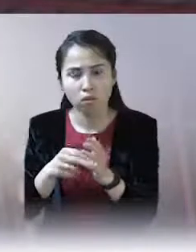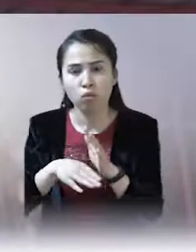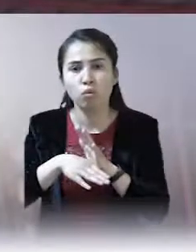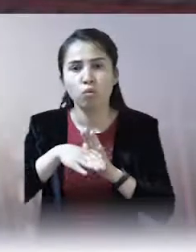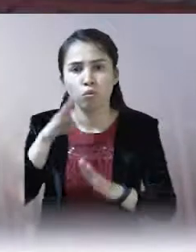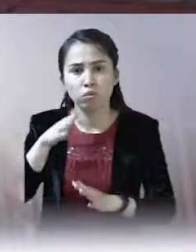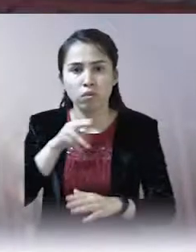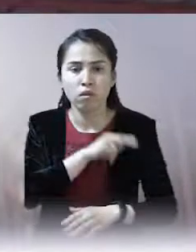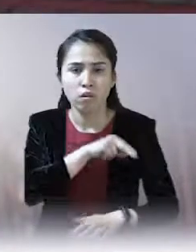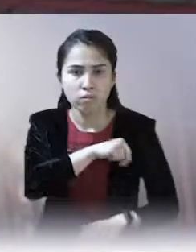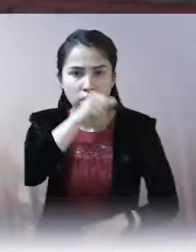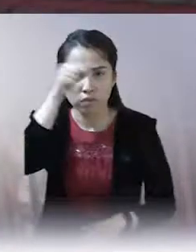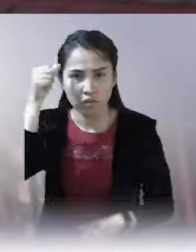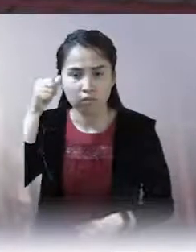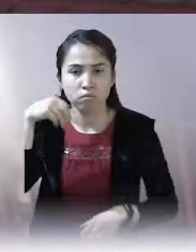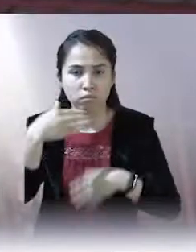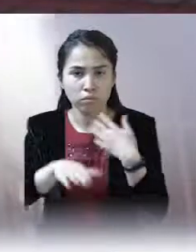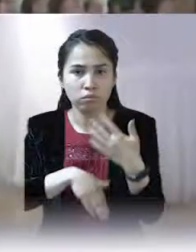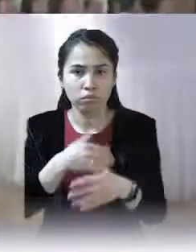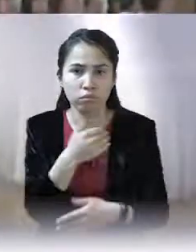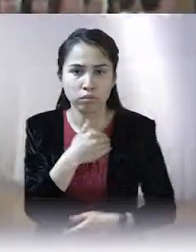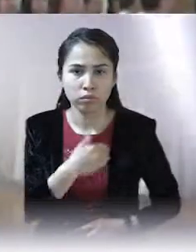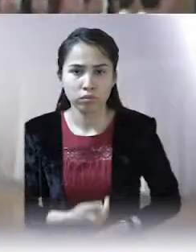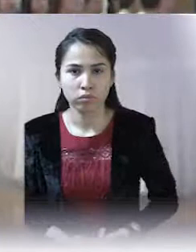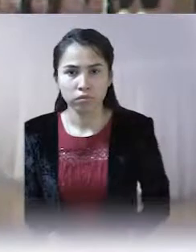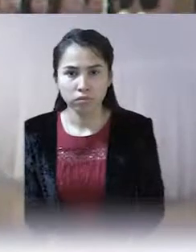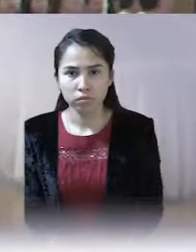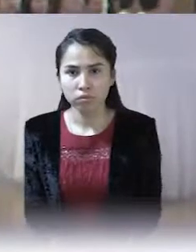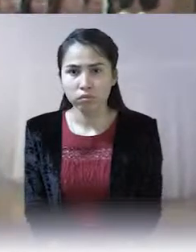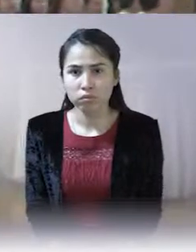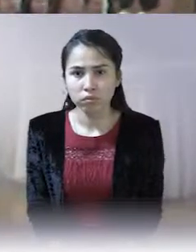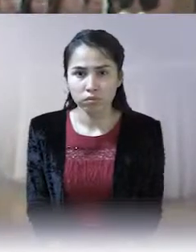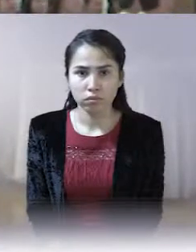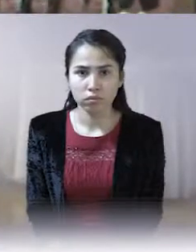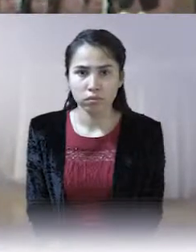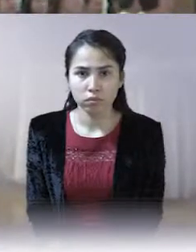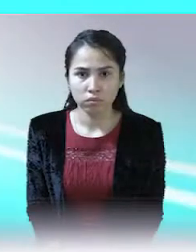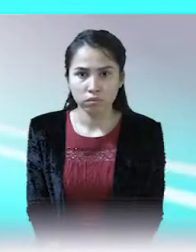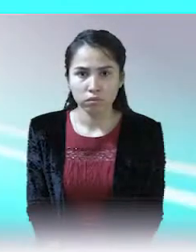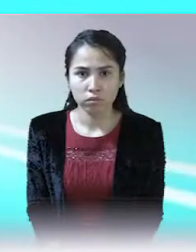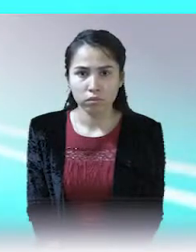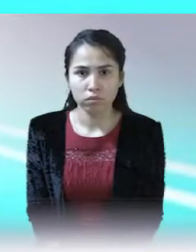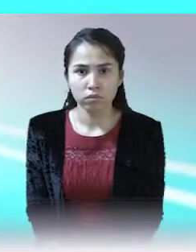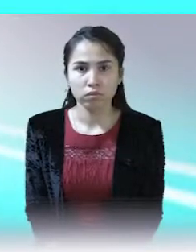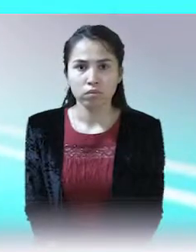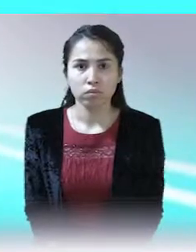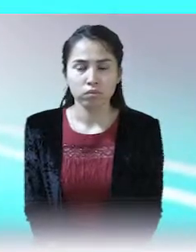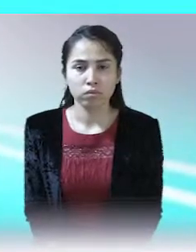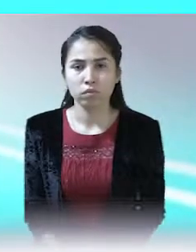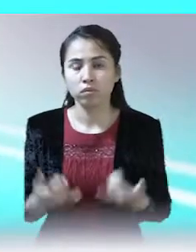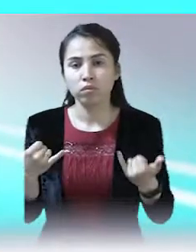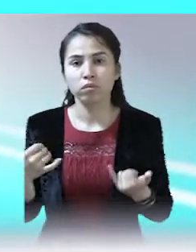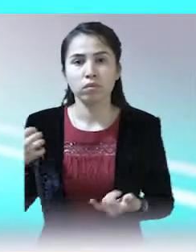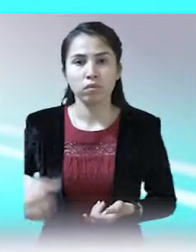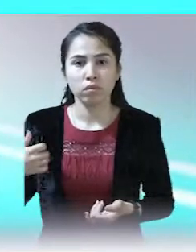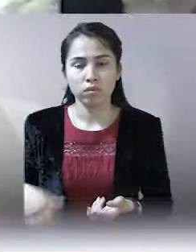в эти ректальном состязании приняли участие 342 учащихся юные знатоки истории преодолели два этапа конкурса прошли тестирование на знание истории